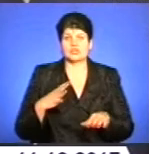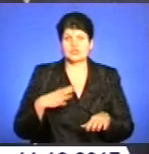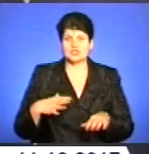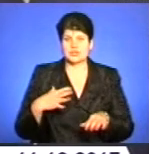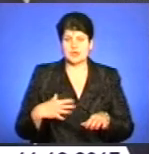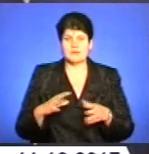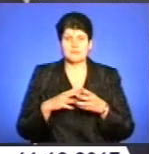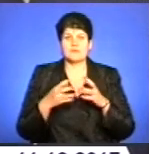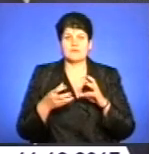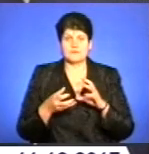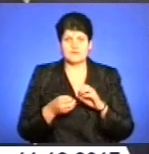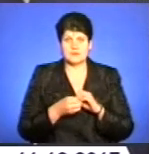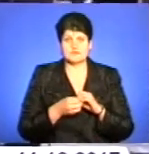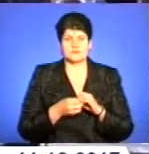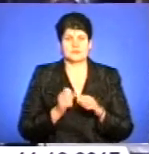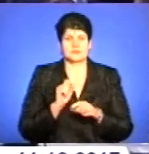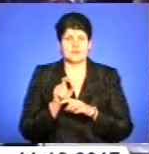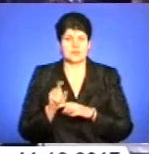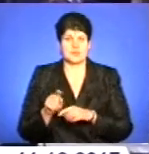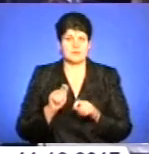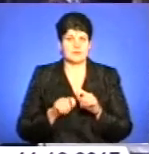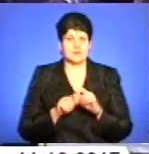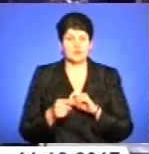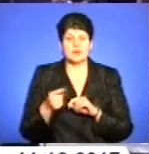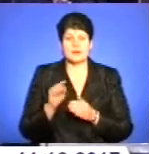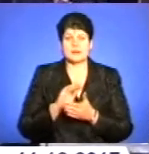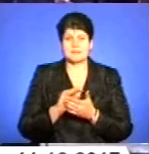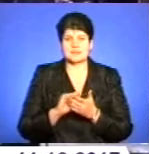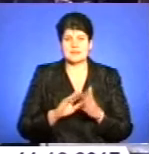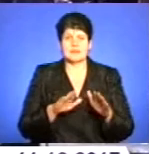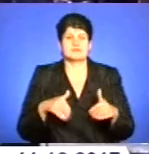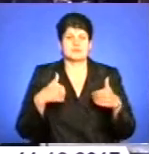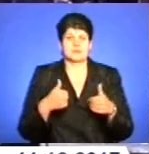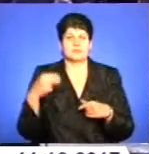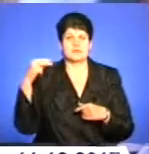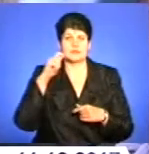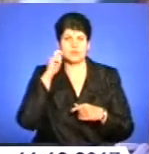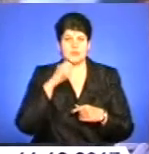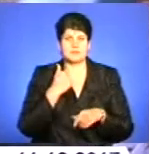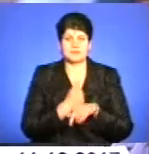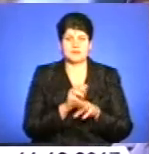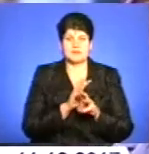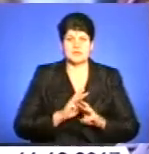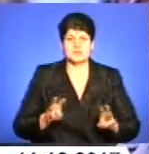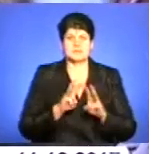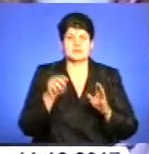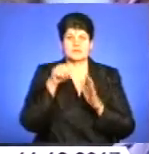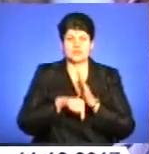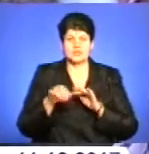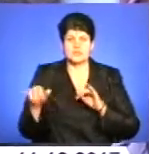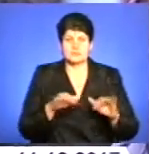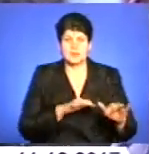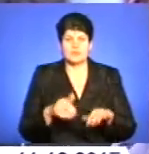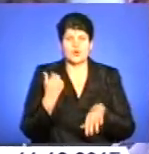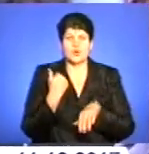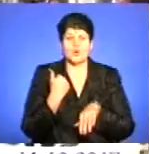висновки призначених нами перевірок. Тернополяни написали звернення до президента України, прем'єр-міністра, міністра внутрішніх справ і голови